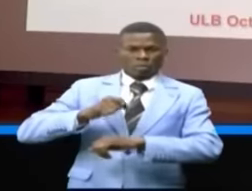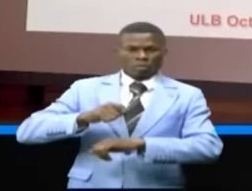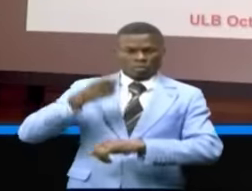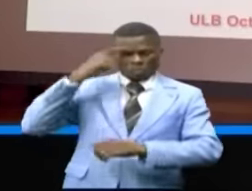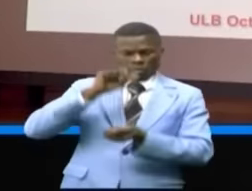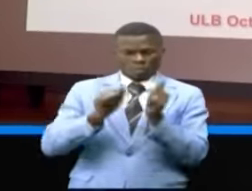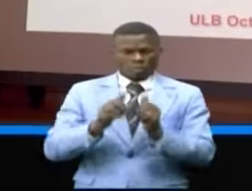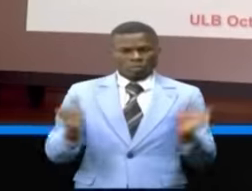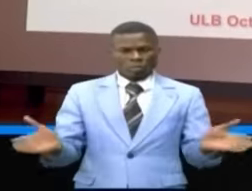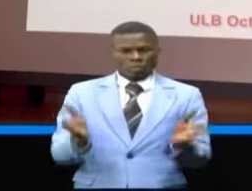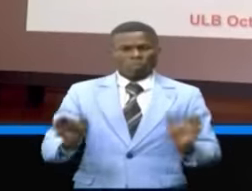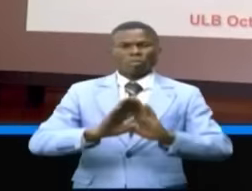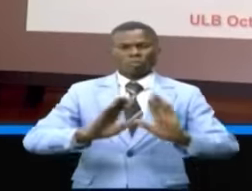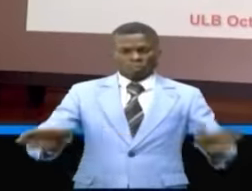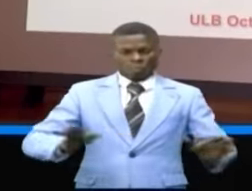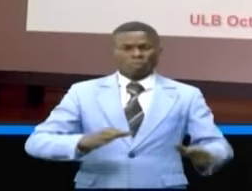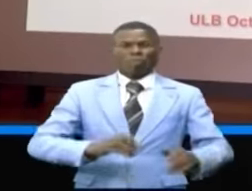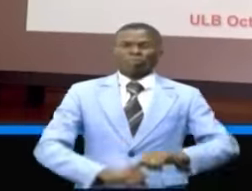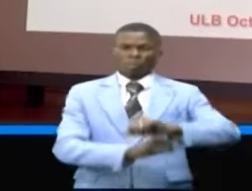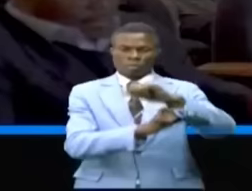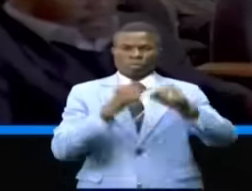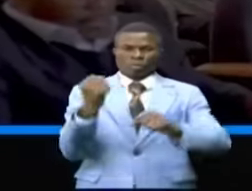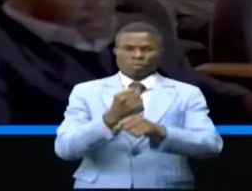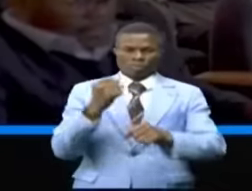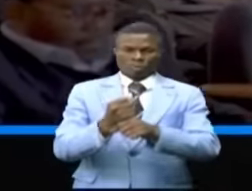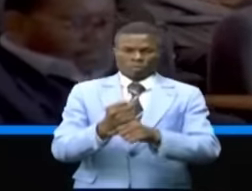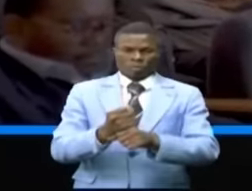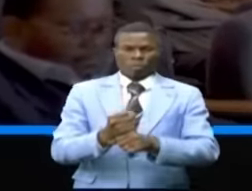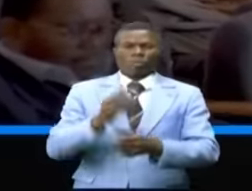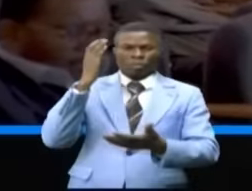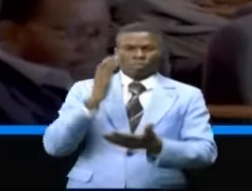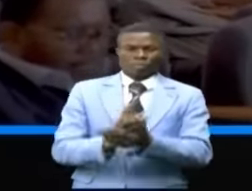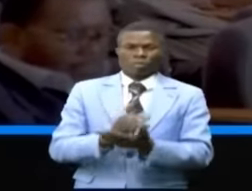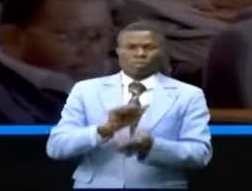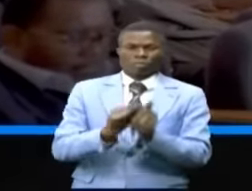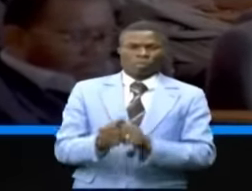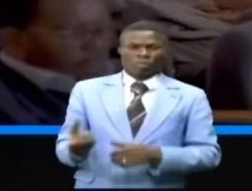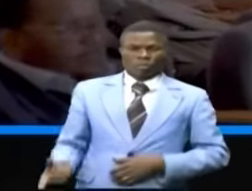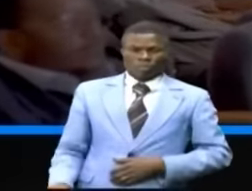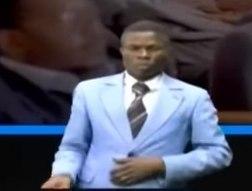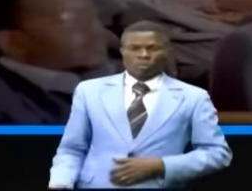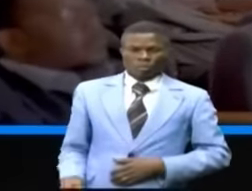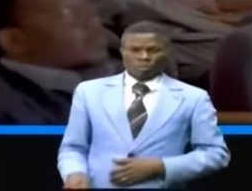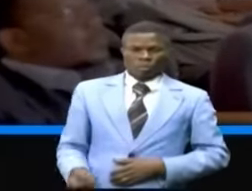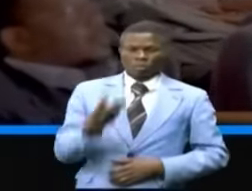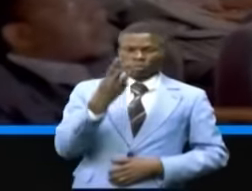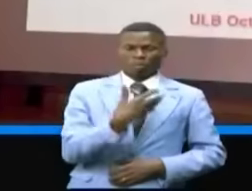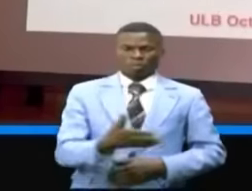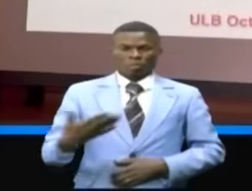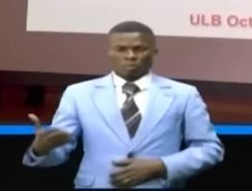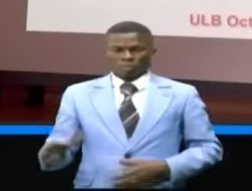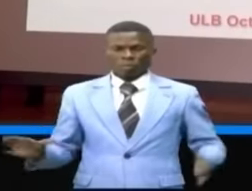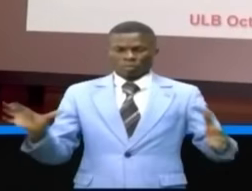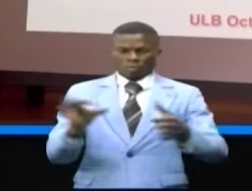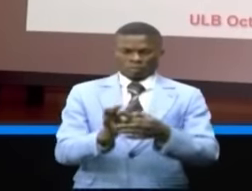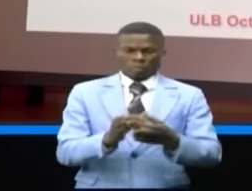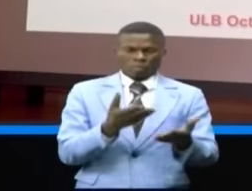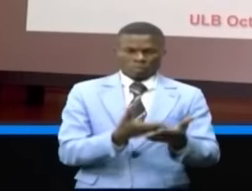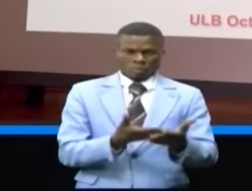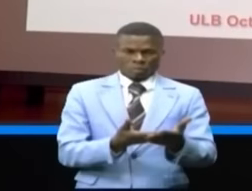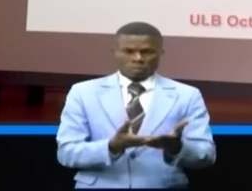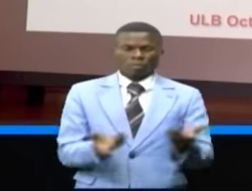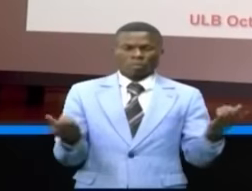motivé, capable d'accompagner le travail de la lutte contre la corruption. Les 3 éléments mis ensemble, lorsque